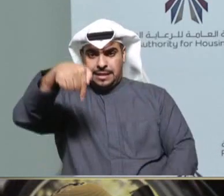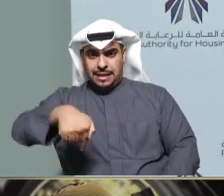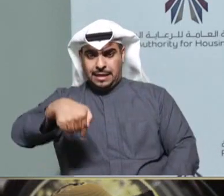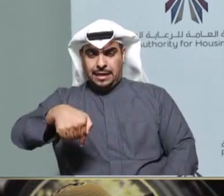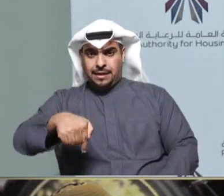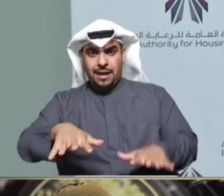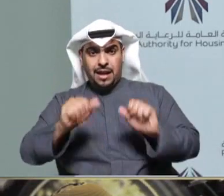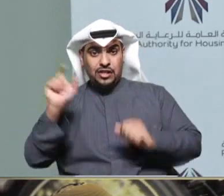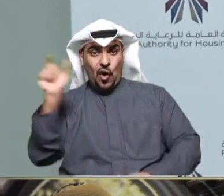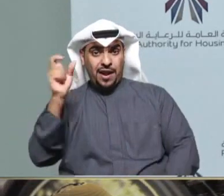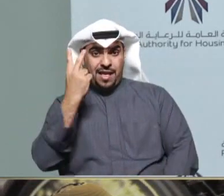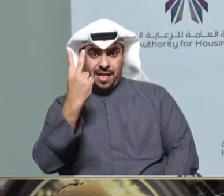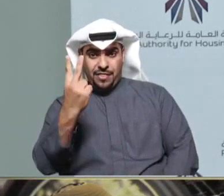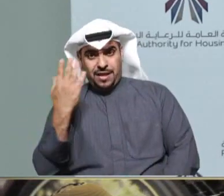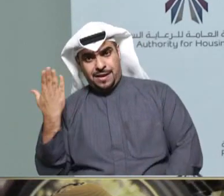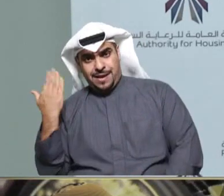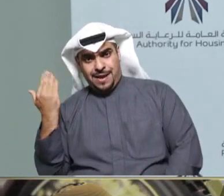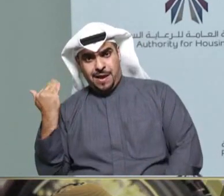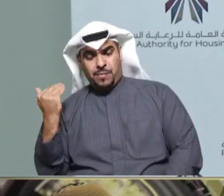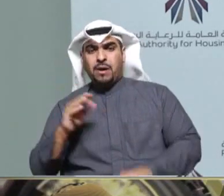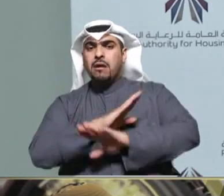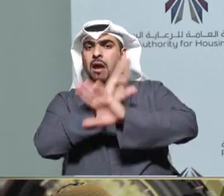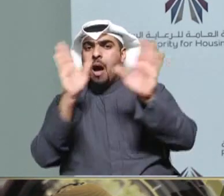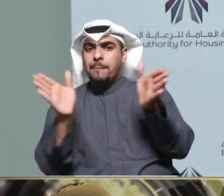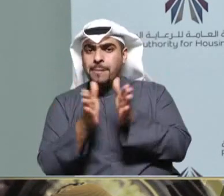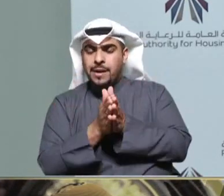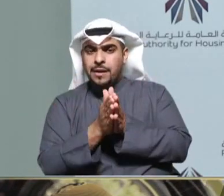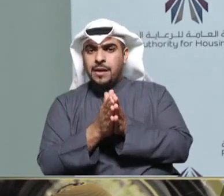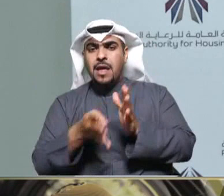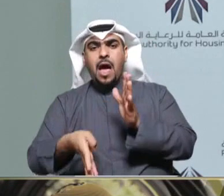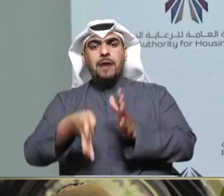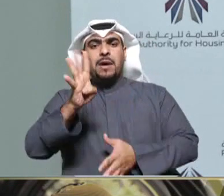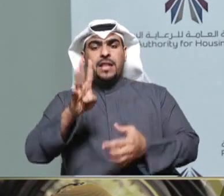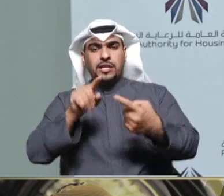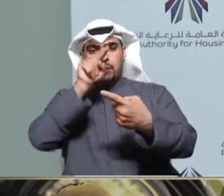نهاية فبراير الماضي فهي